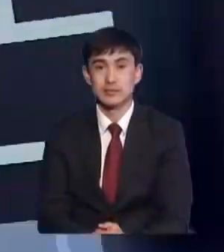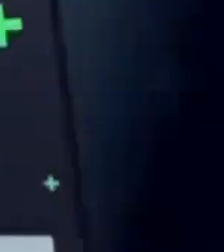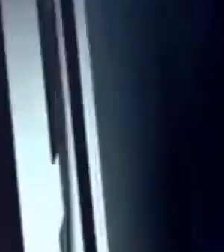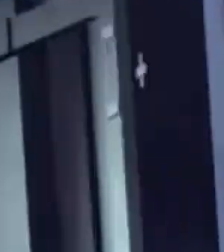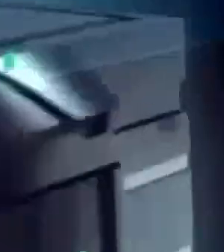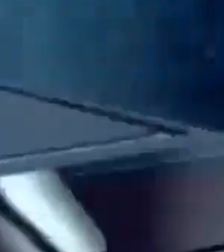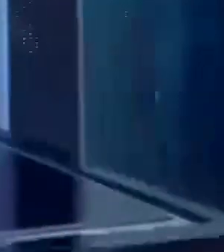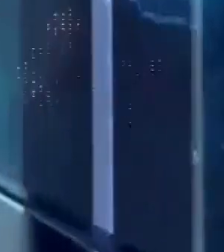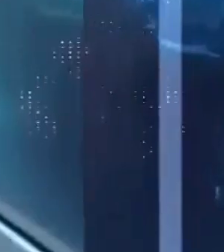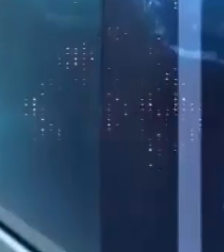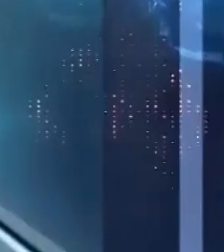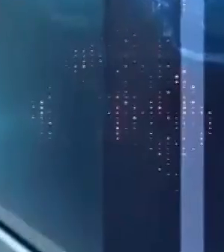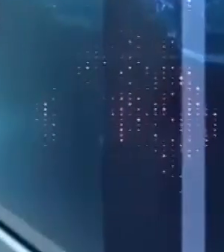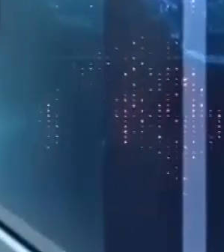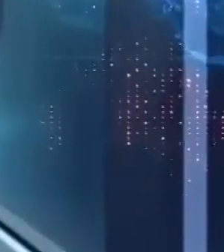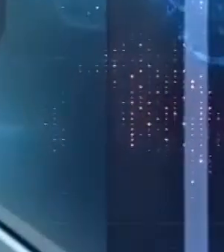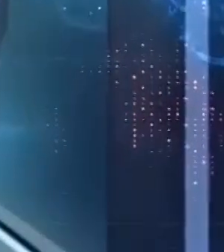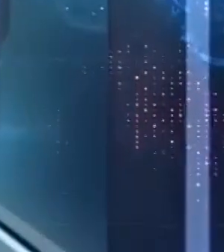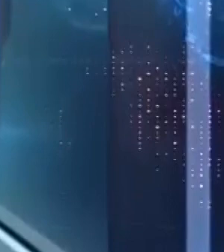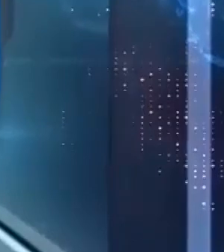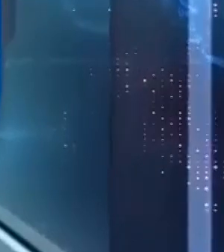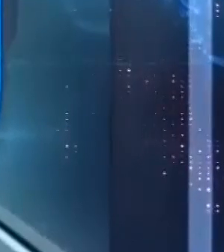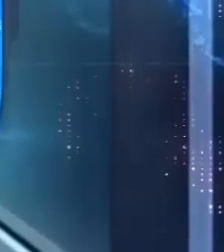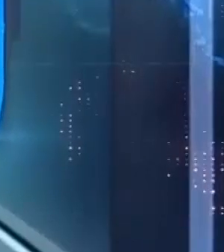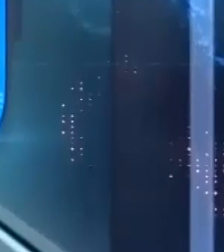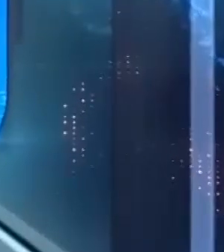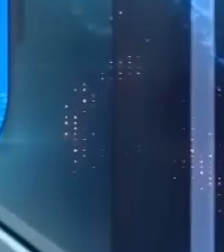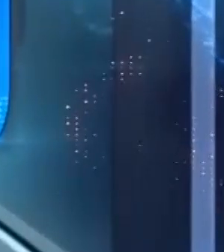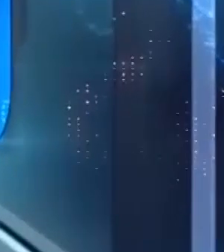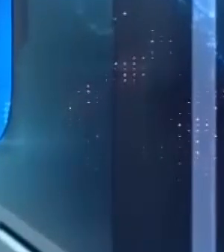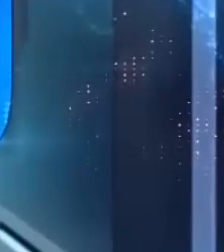Назарбаев, Хурманжан Касымжанулы, Жайдарбек Нурбек, телеканал ЖТСУ, Алматинская область.